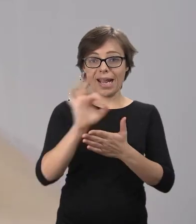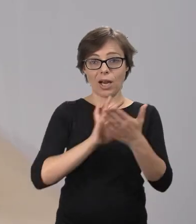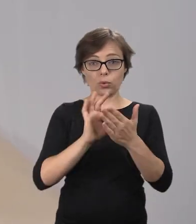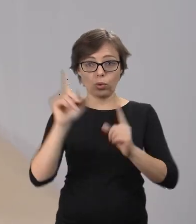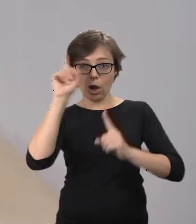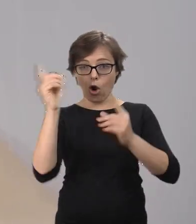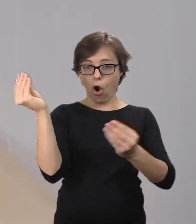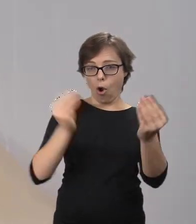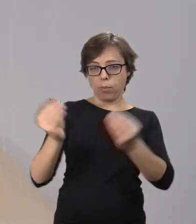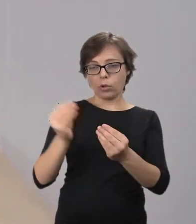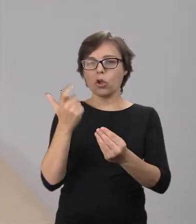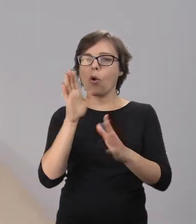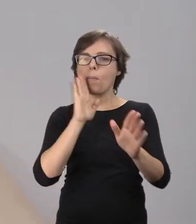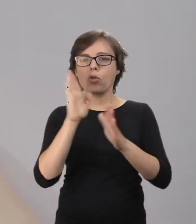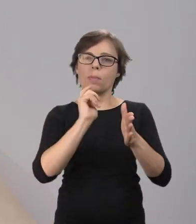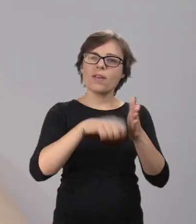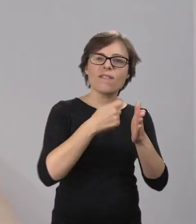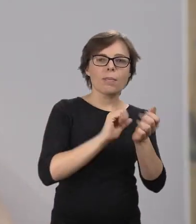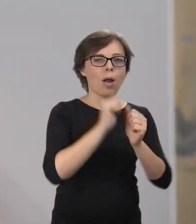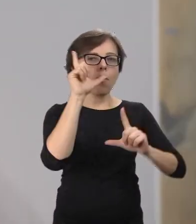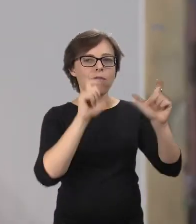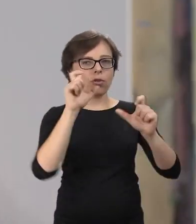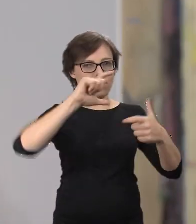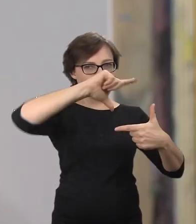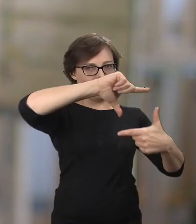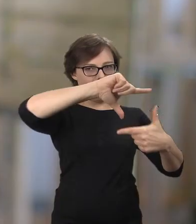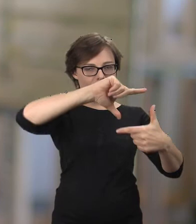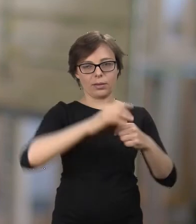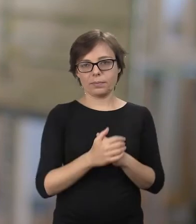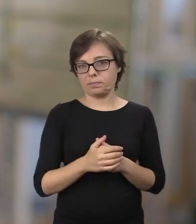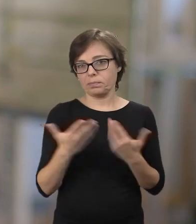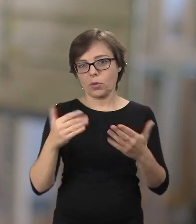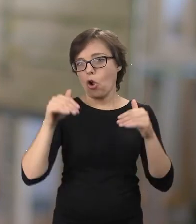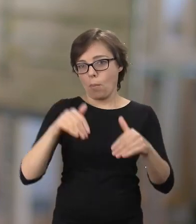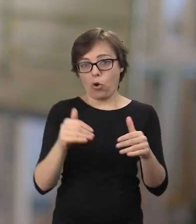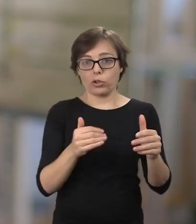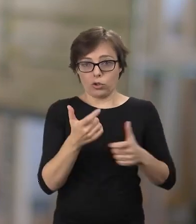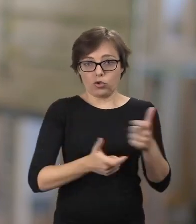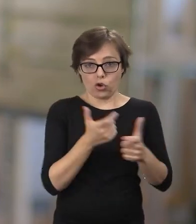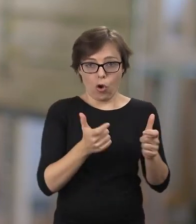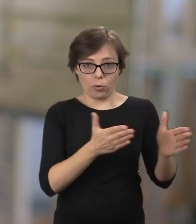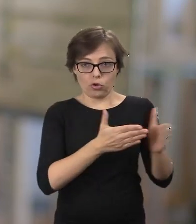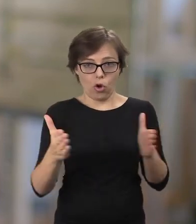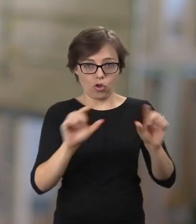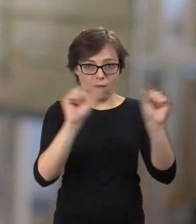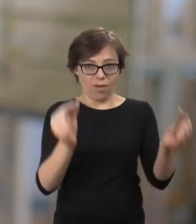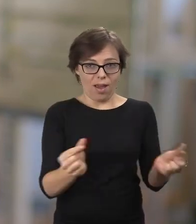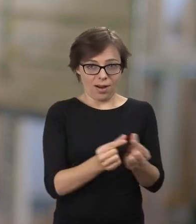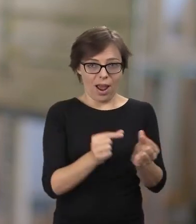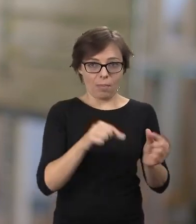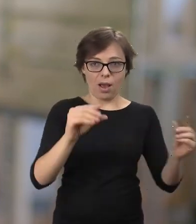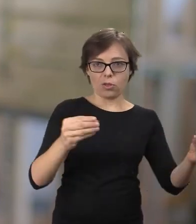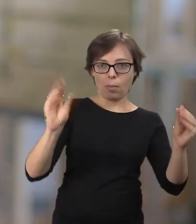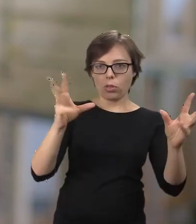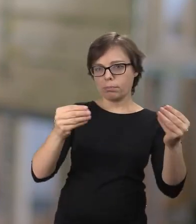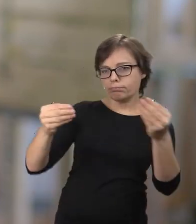Komponowanie w rysunku przypomina kadrowanie w filmie czy w fotografii. Możemy sobie przygotować prostą ramkę, która podpowie nam, co